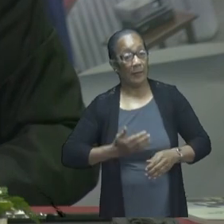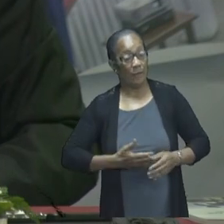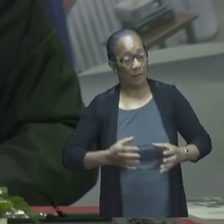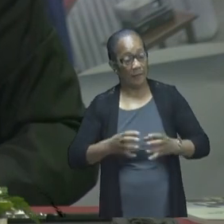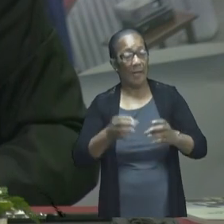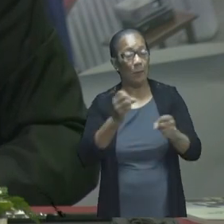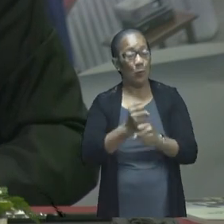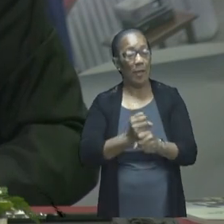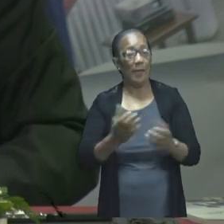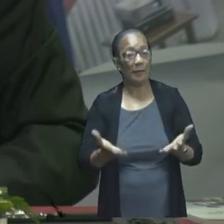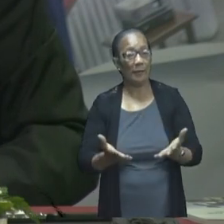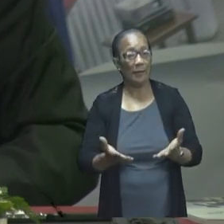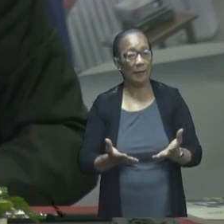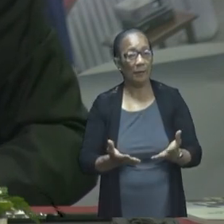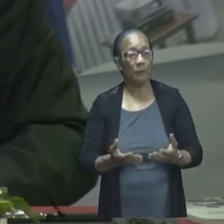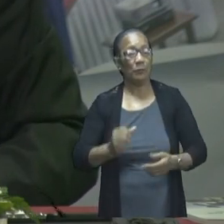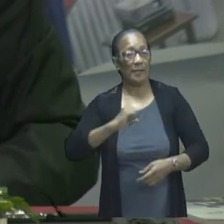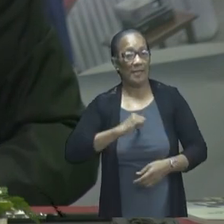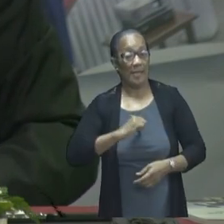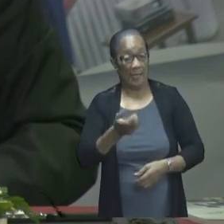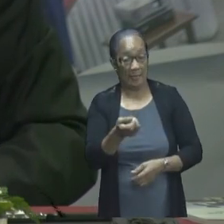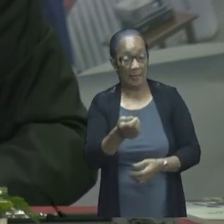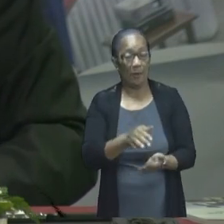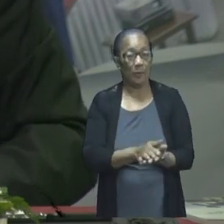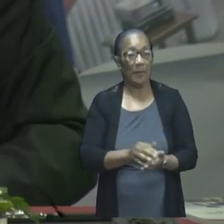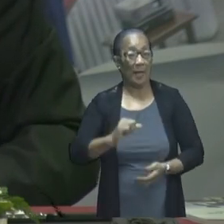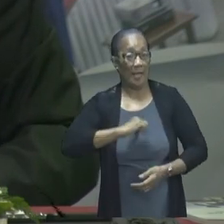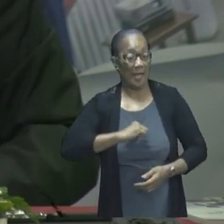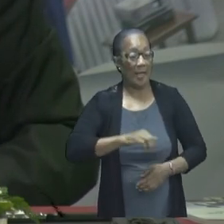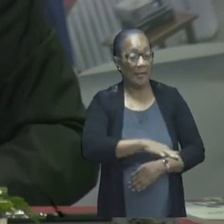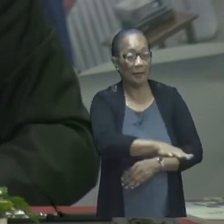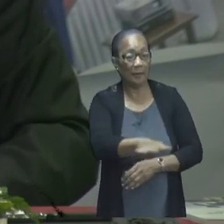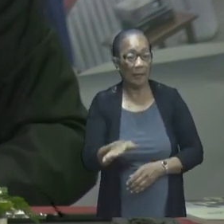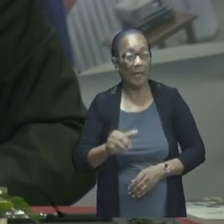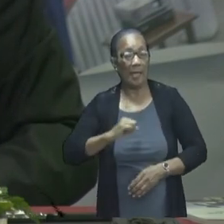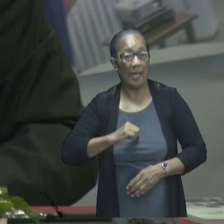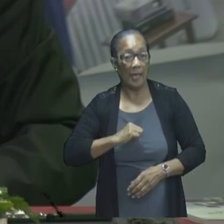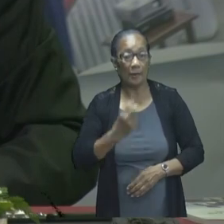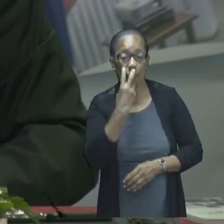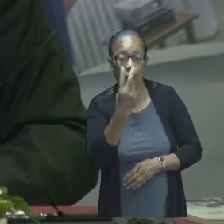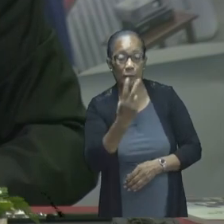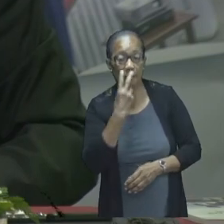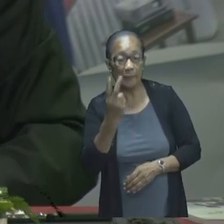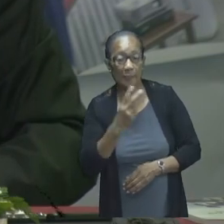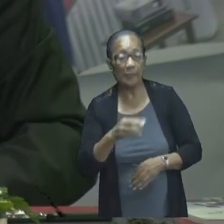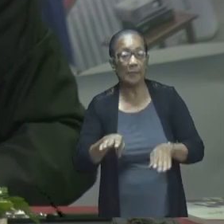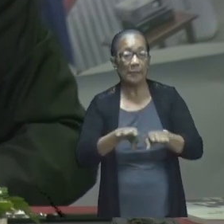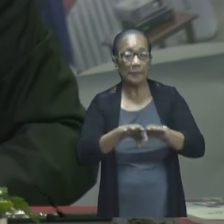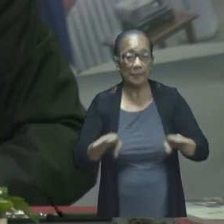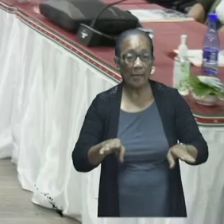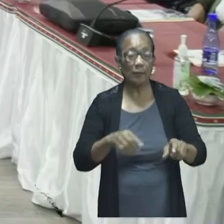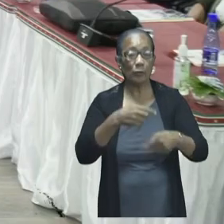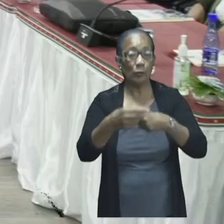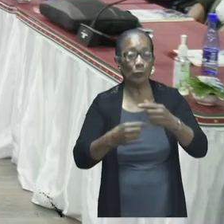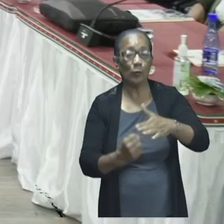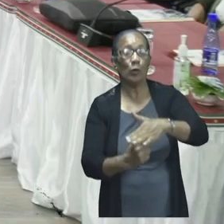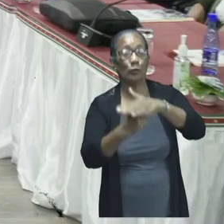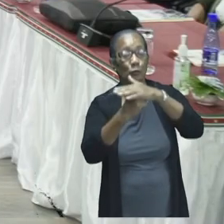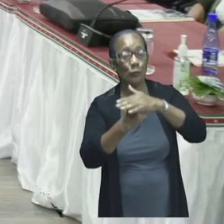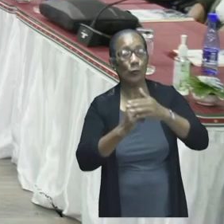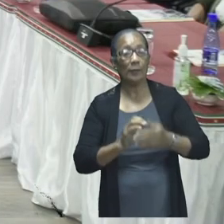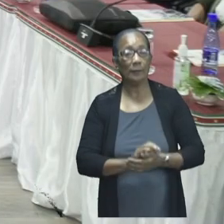privaten samenwerking met hun eigen kapitaal en eigen terrein en eigen voorzieningen de status faciliteren de status ondersteunen